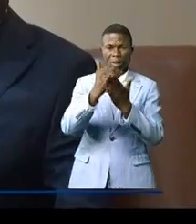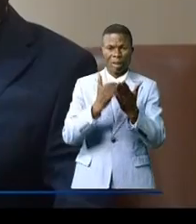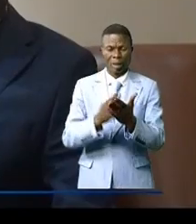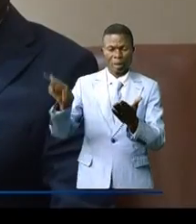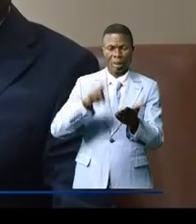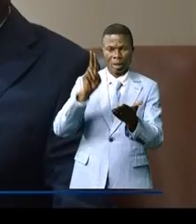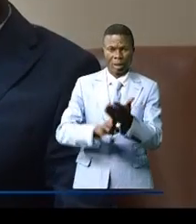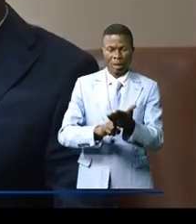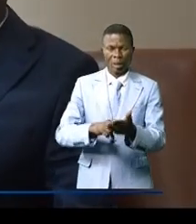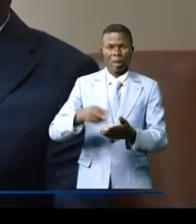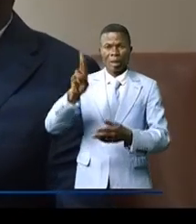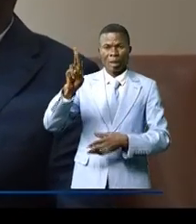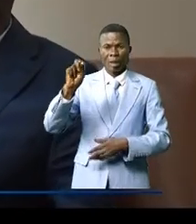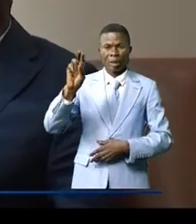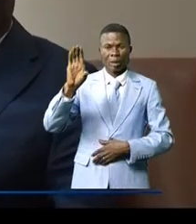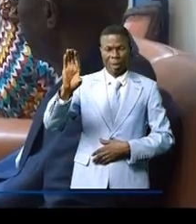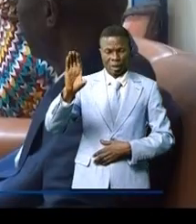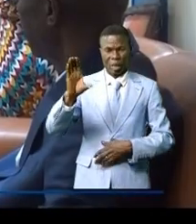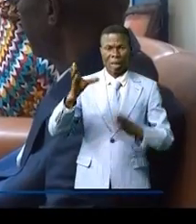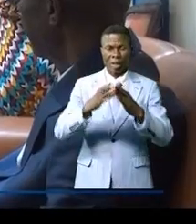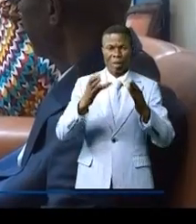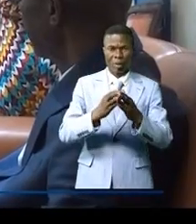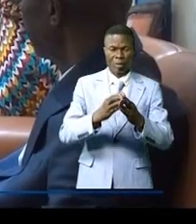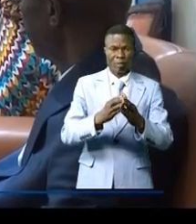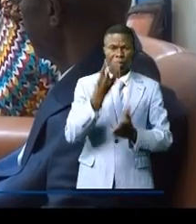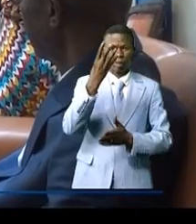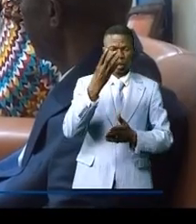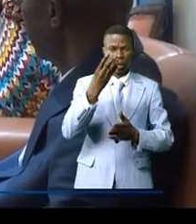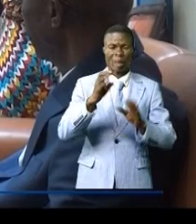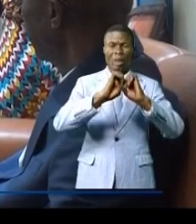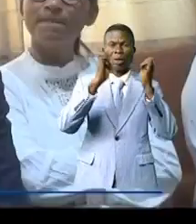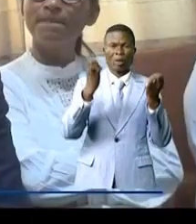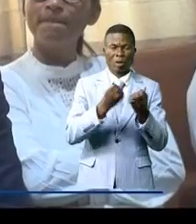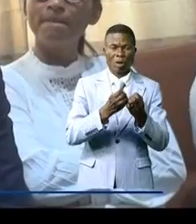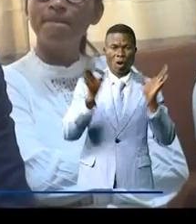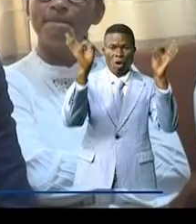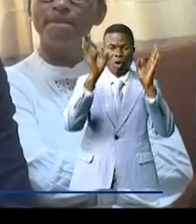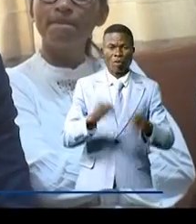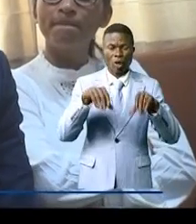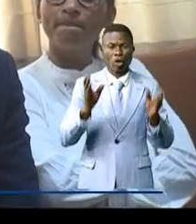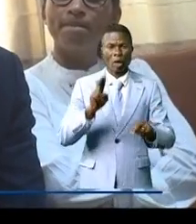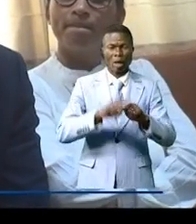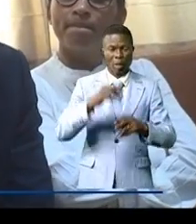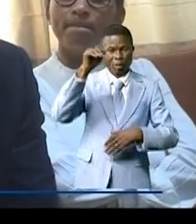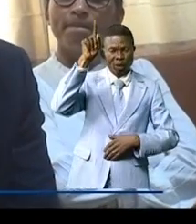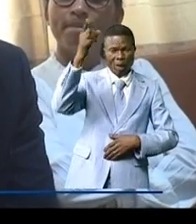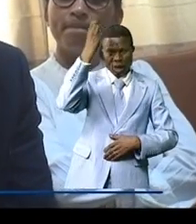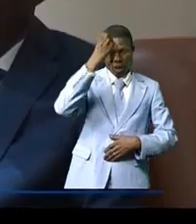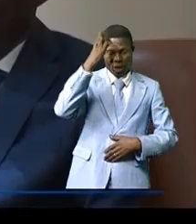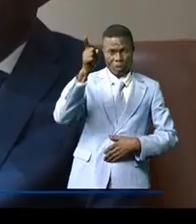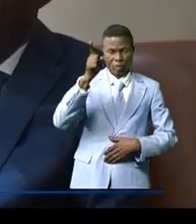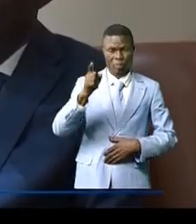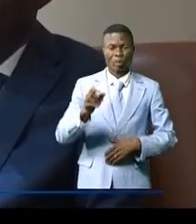signé entre la Radio-Télévision Nationale Congolaise et le 4AS Bell, une fondation de Congolais vivant en Europe. Il s'agit